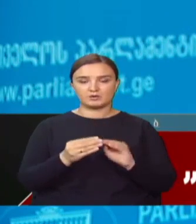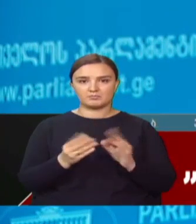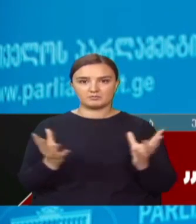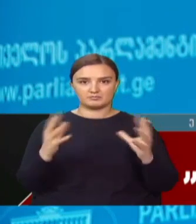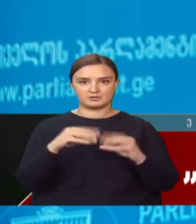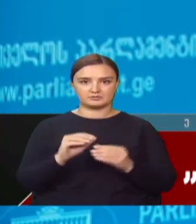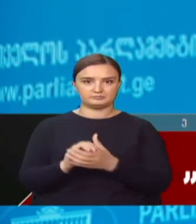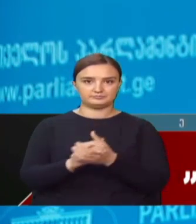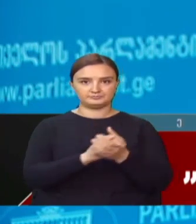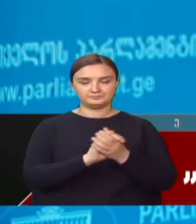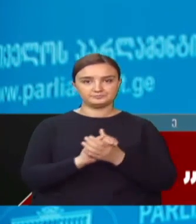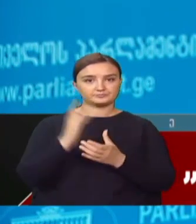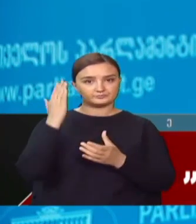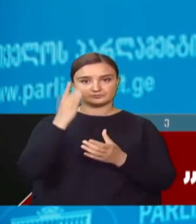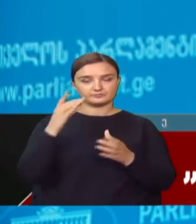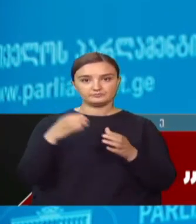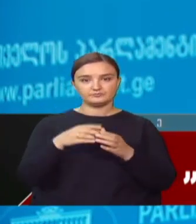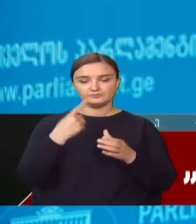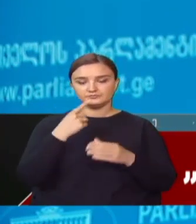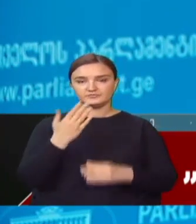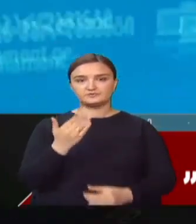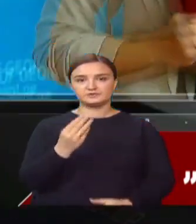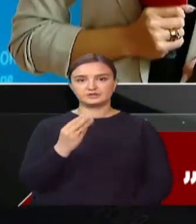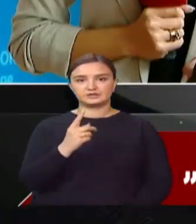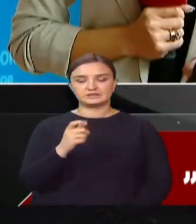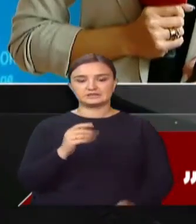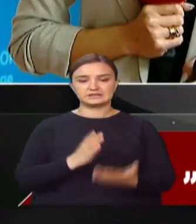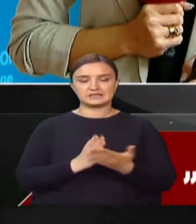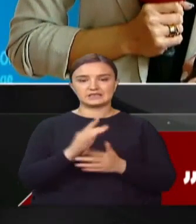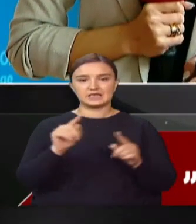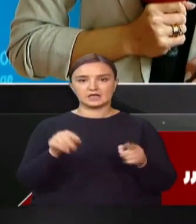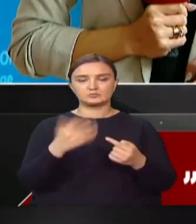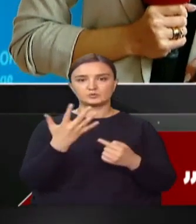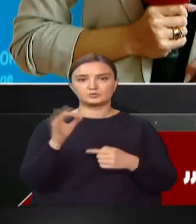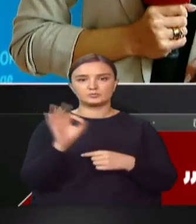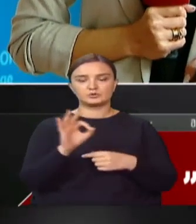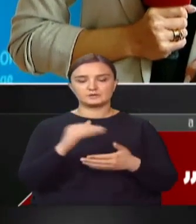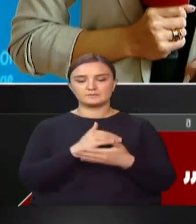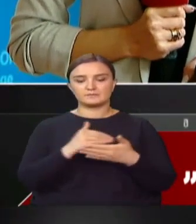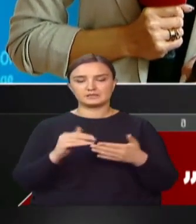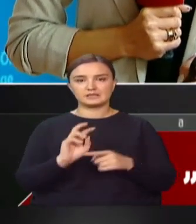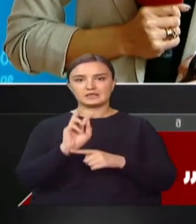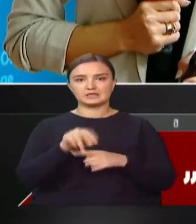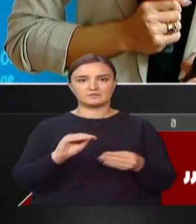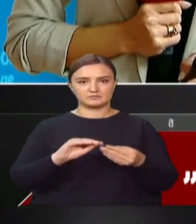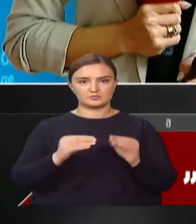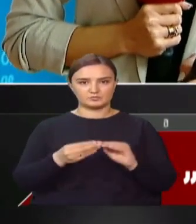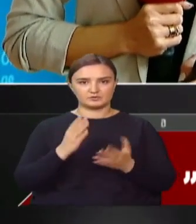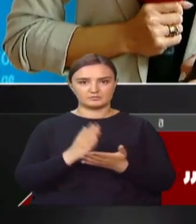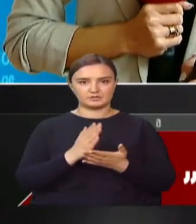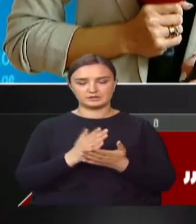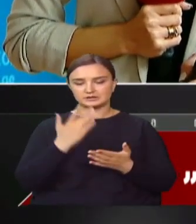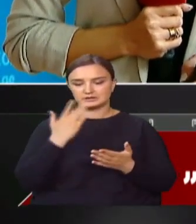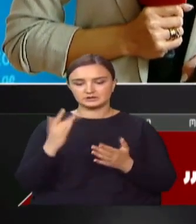გააერთიანა, როგორც მართველ გუნდში აცხადებენ. გიორგი ვაშაძის სტრატეგია აღმაშენებელს 5%-იანი ბარიერის გადალახვის პრობლემა აქვს და